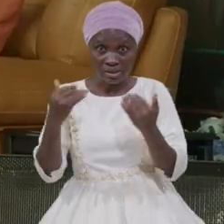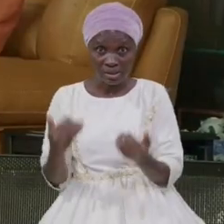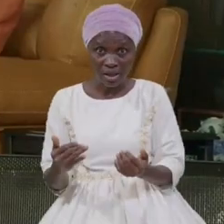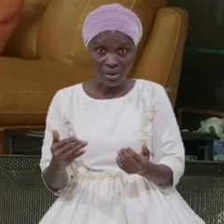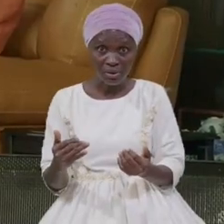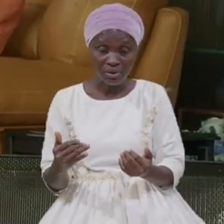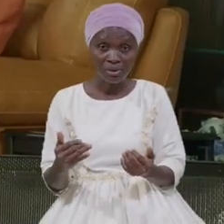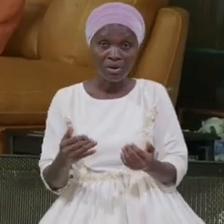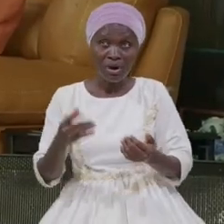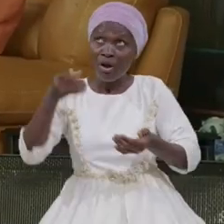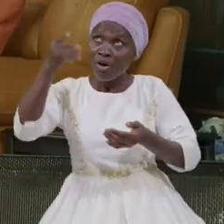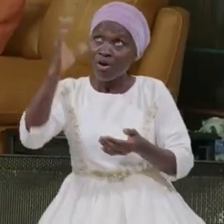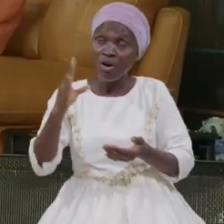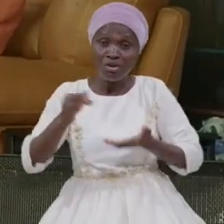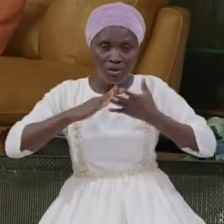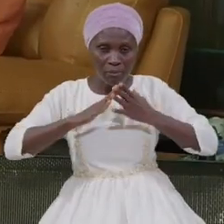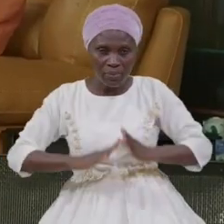paix